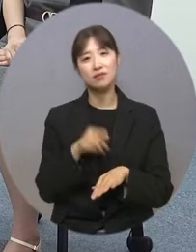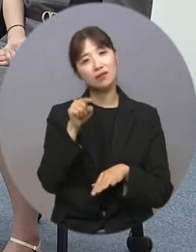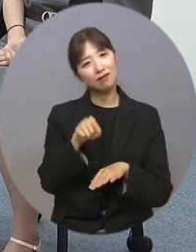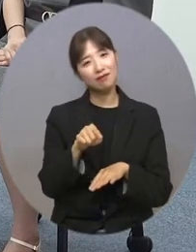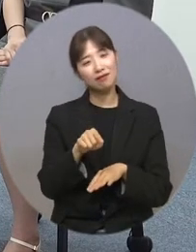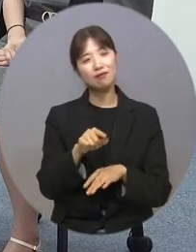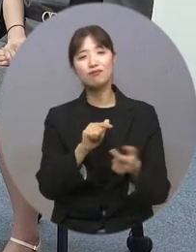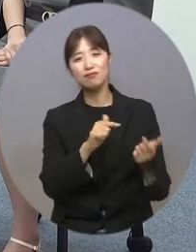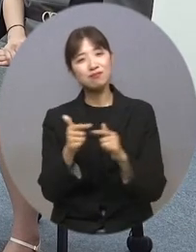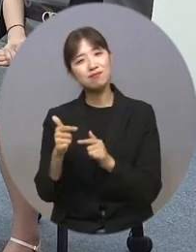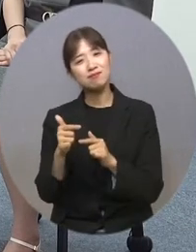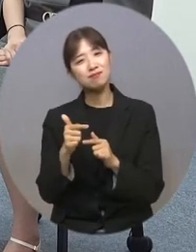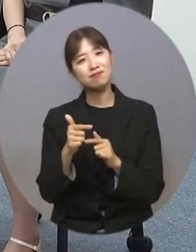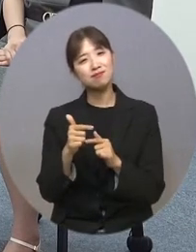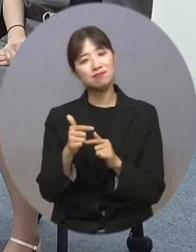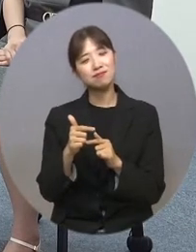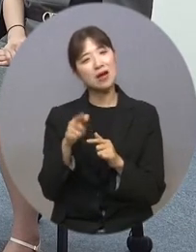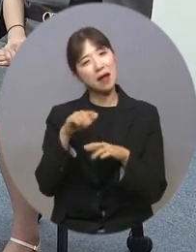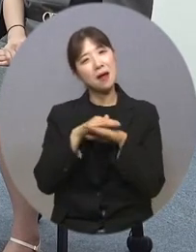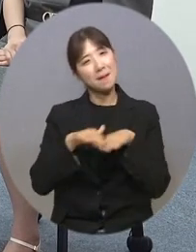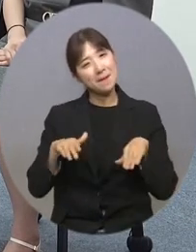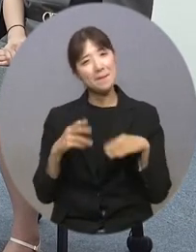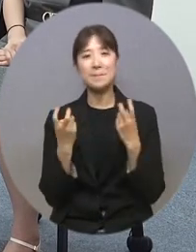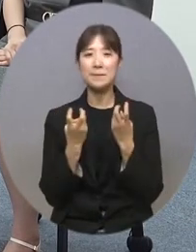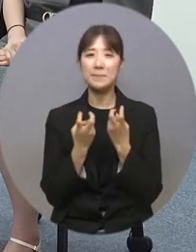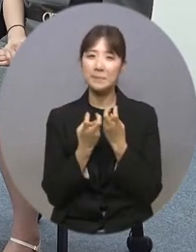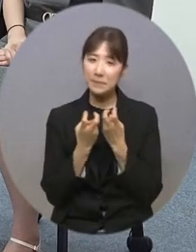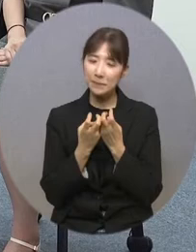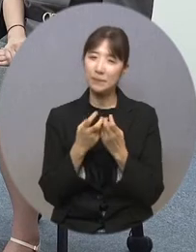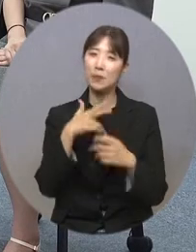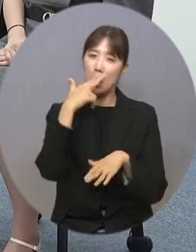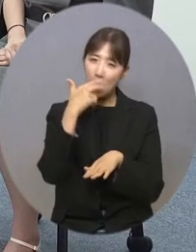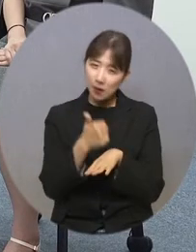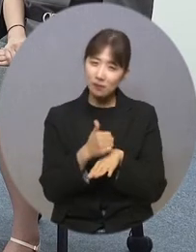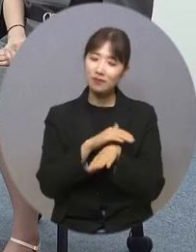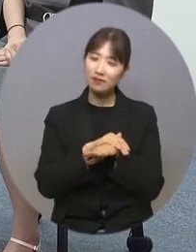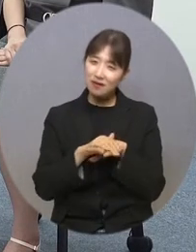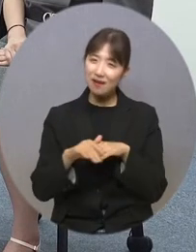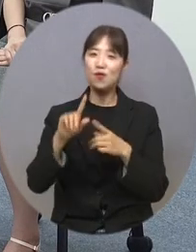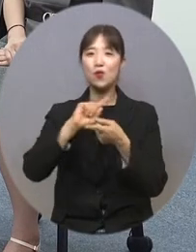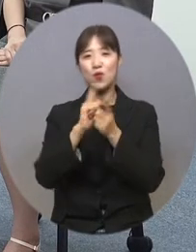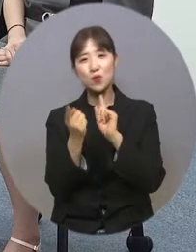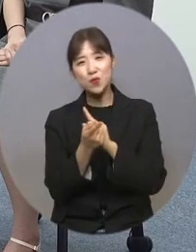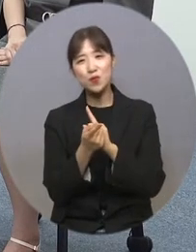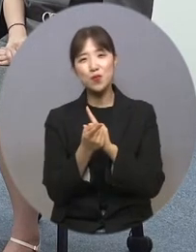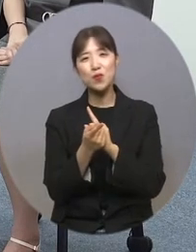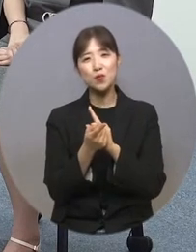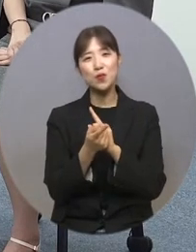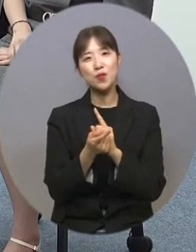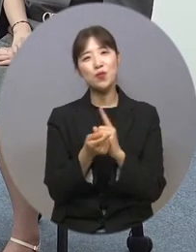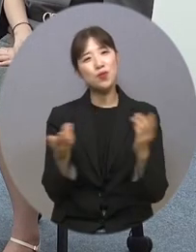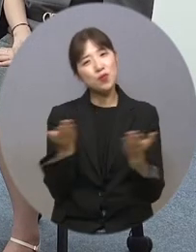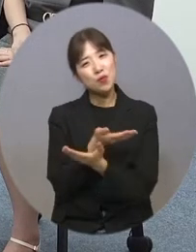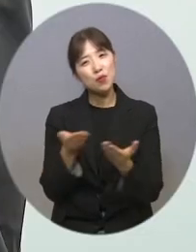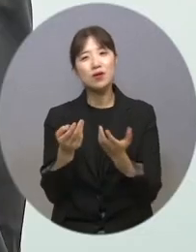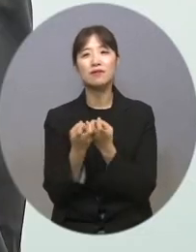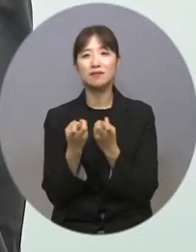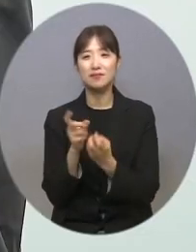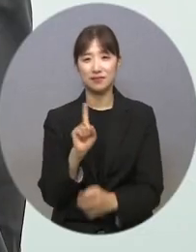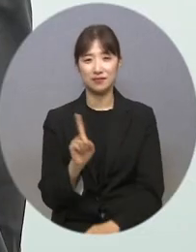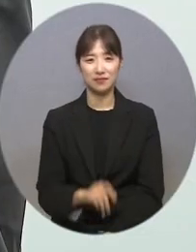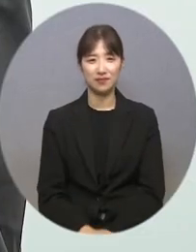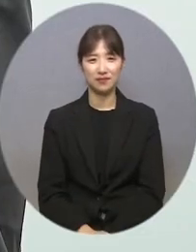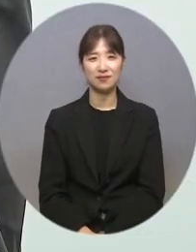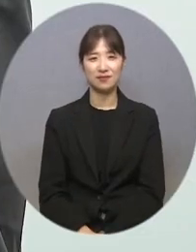부분을 좀 어떻게 뭐 이렇게 극복 이랄까요 어떻게 이룬 환경에 적응하고 이렇게 서로 상호간에 해 우셨어요